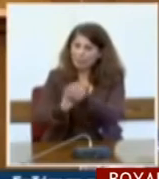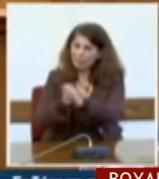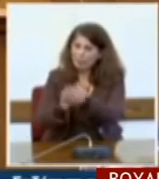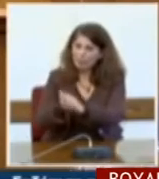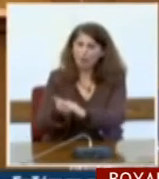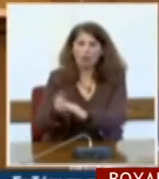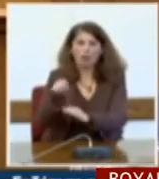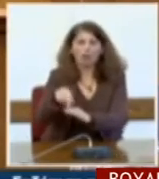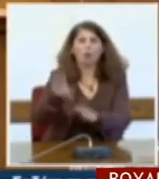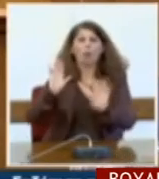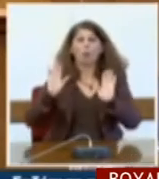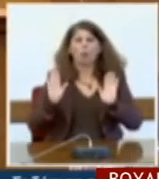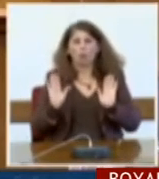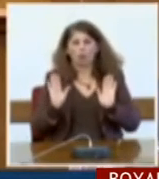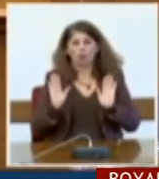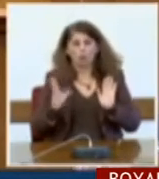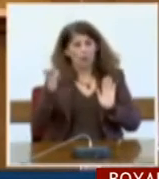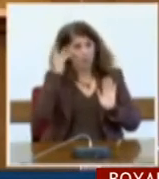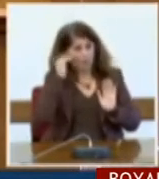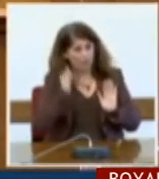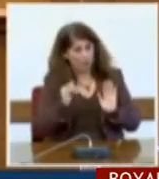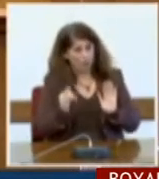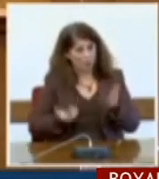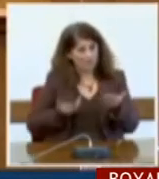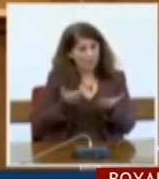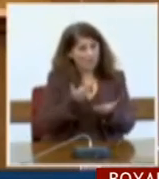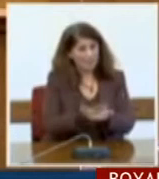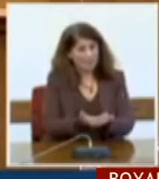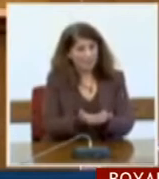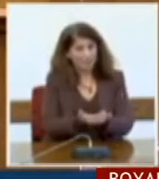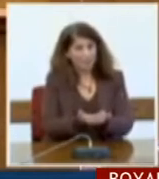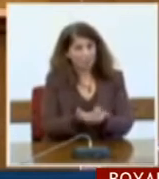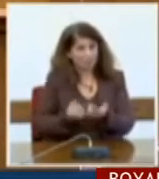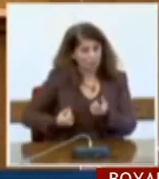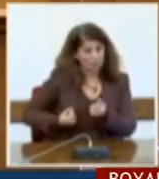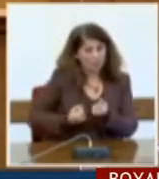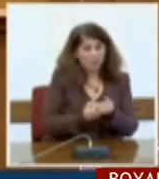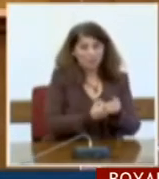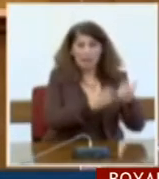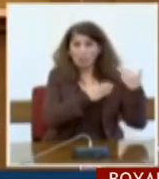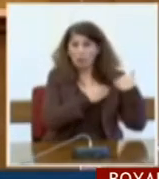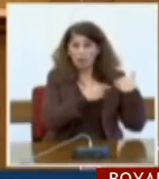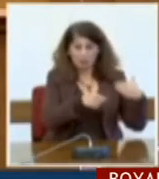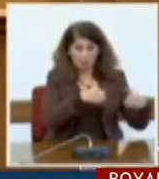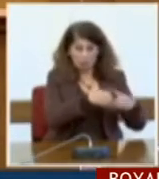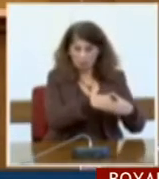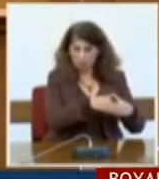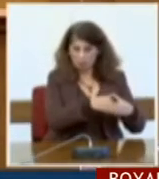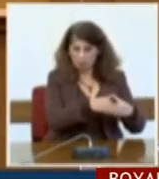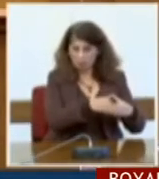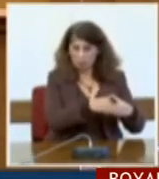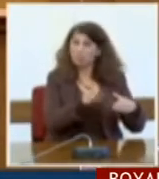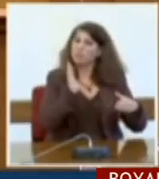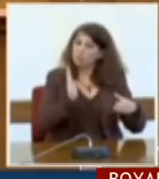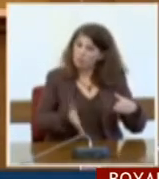Μαθαίνω επίσης ότι σας ζητάει να ενισχυθούν οι αρμοδιότητες της Επιτροπής για να μπορεί να